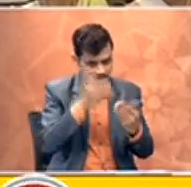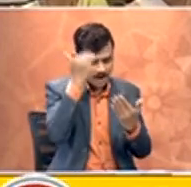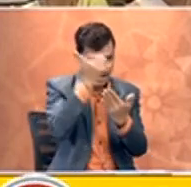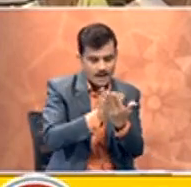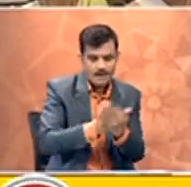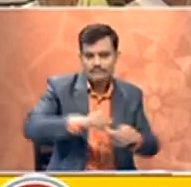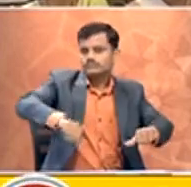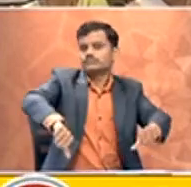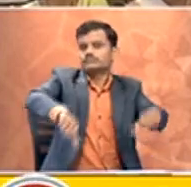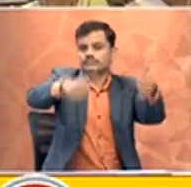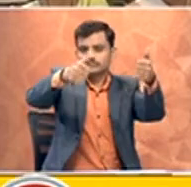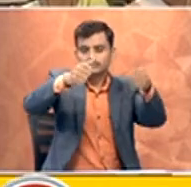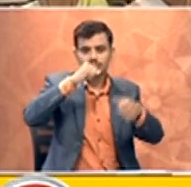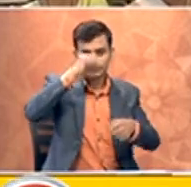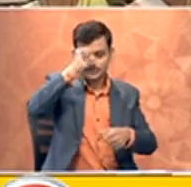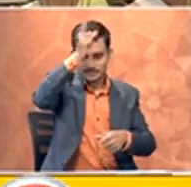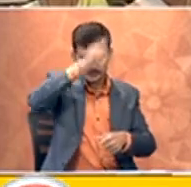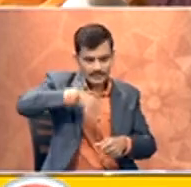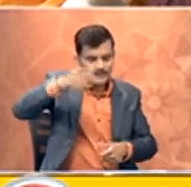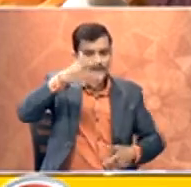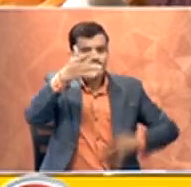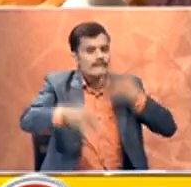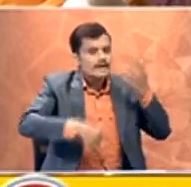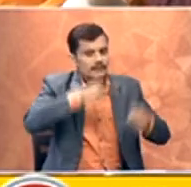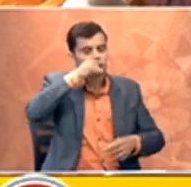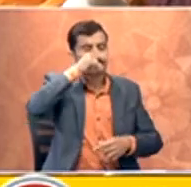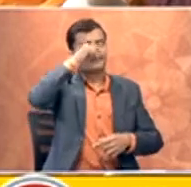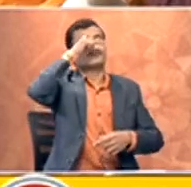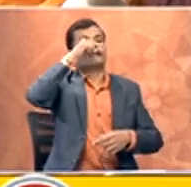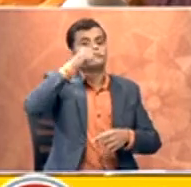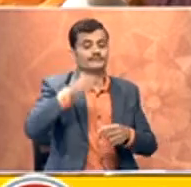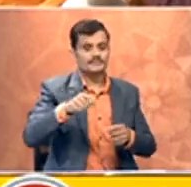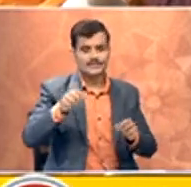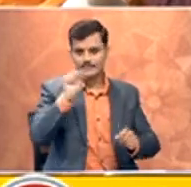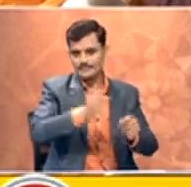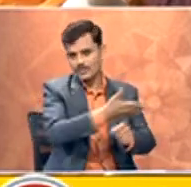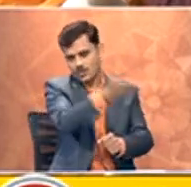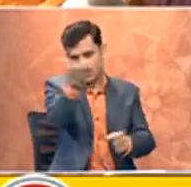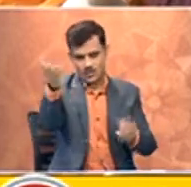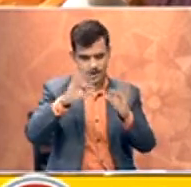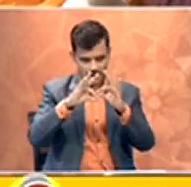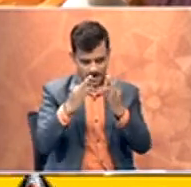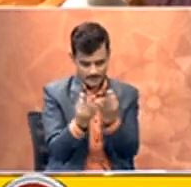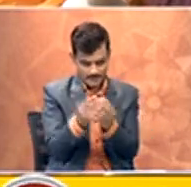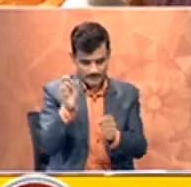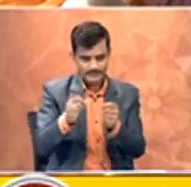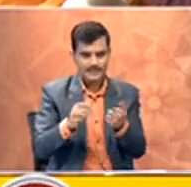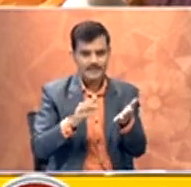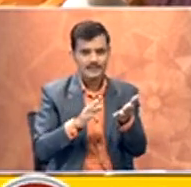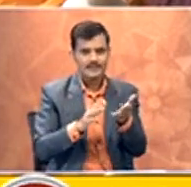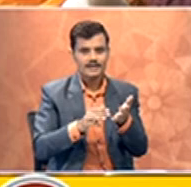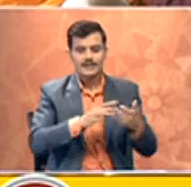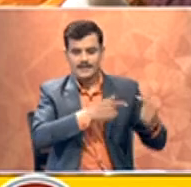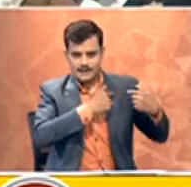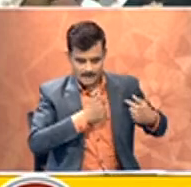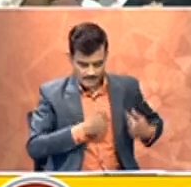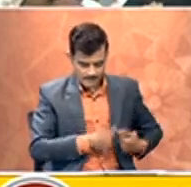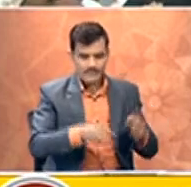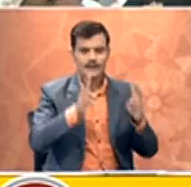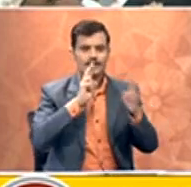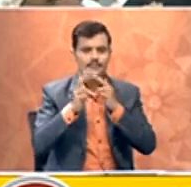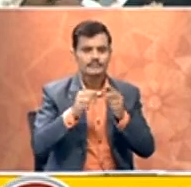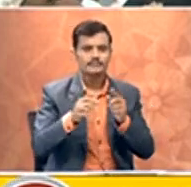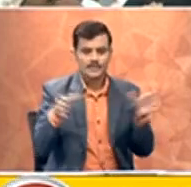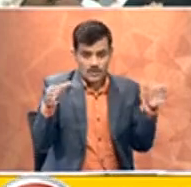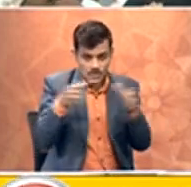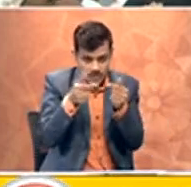बनाएं, देश का मान बढ़ाएं। मेरे परिवारजनों, मन की बात के एपिसोड में हम